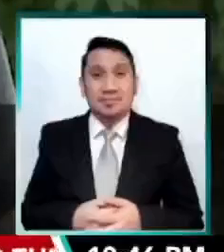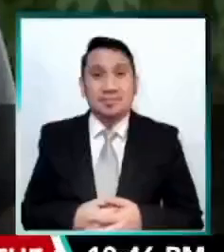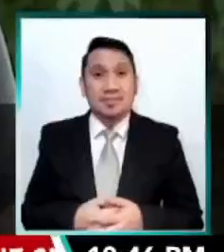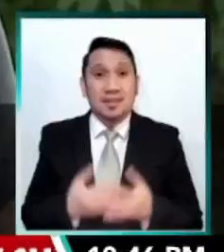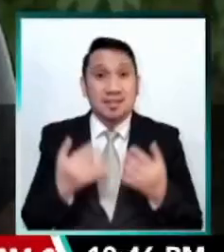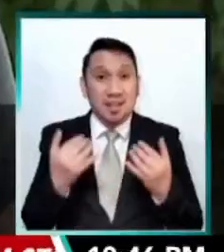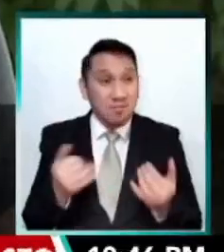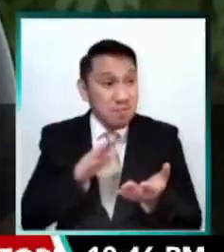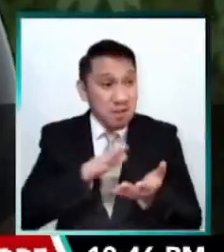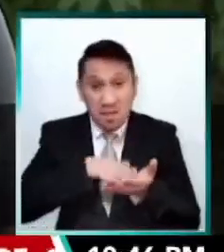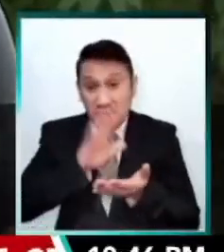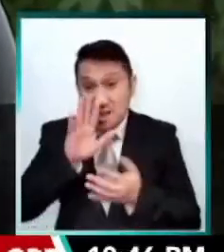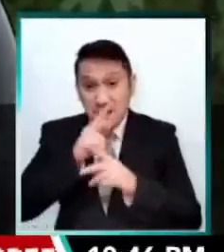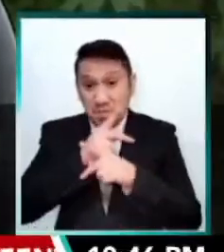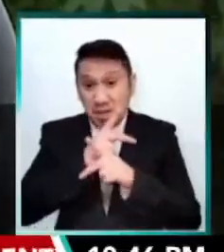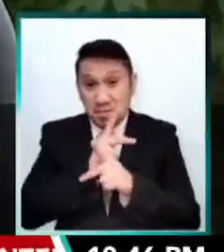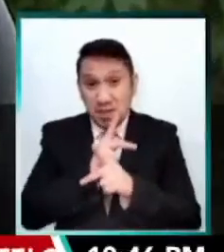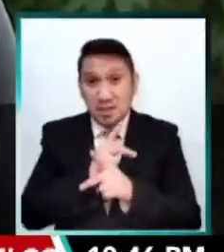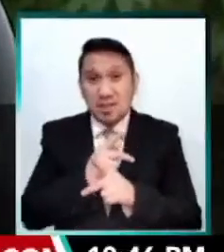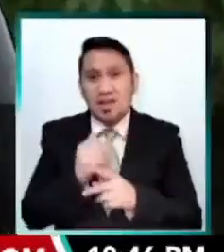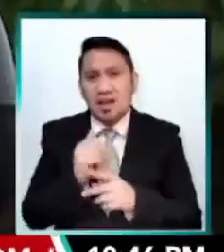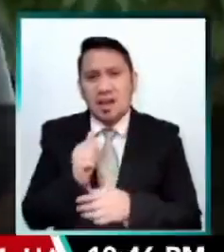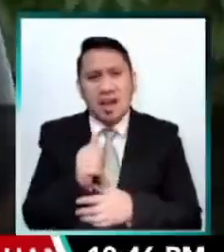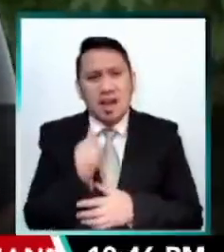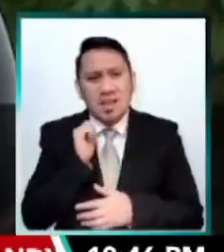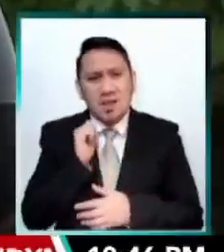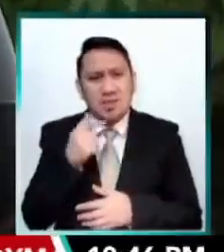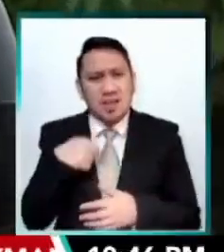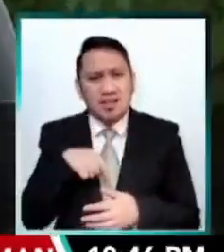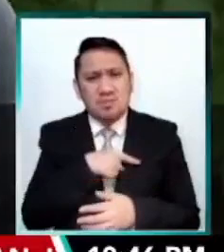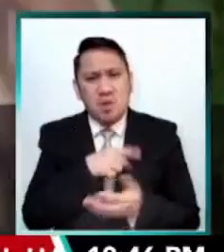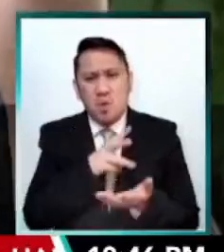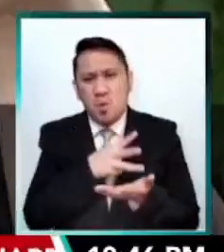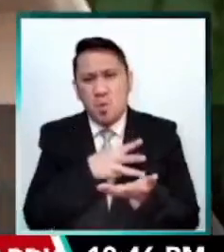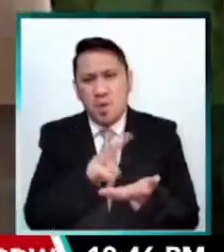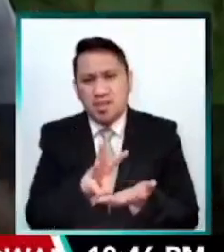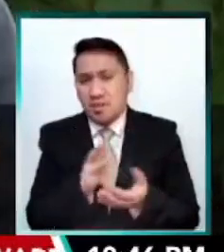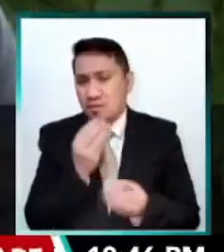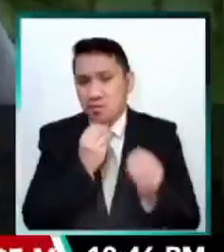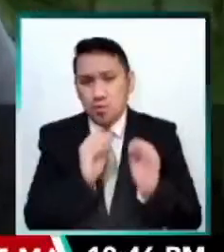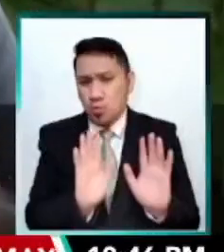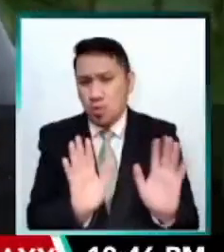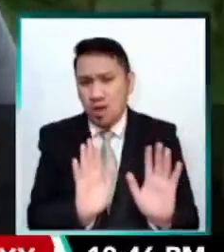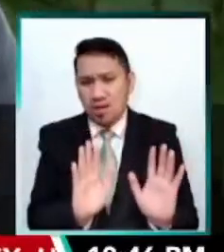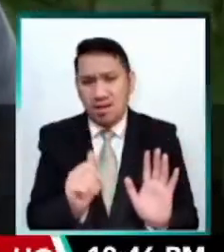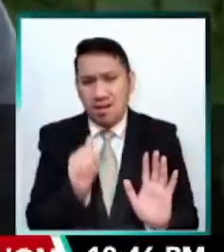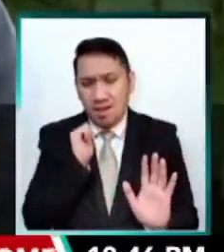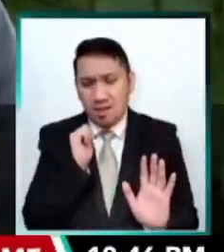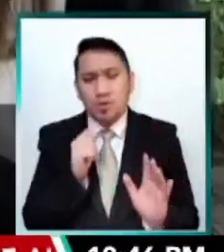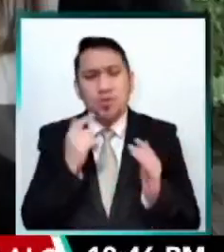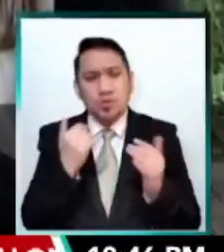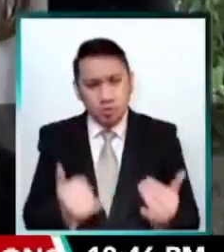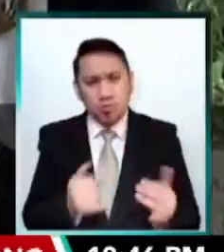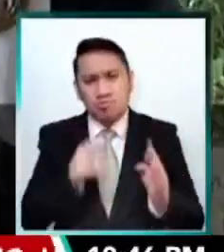presyo, ayaw natin na nasasayang yung mga pagkain. So, be adventurous,